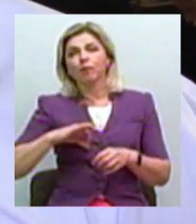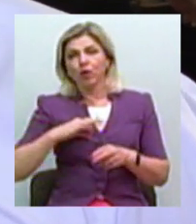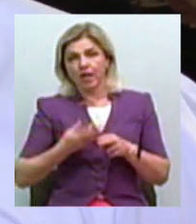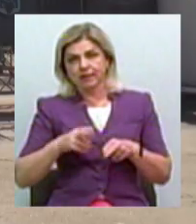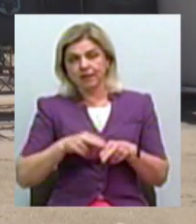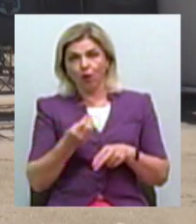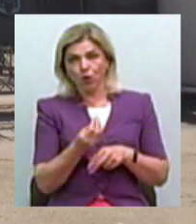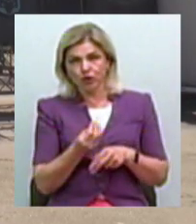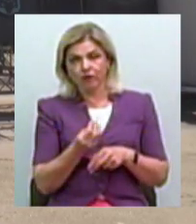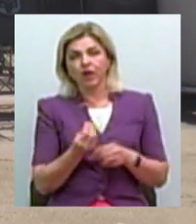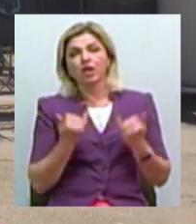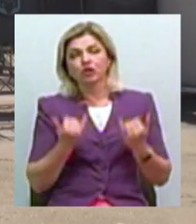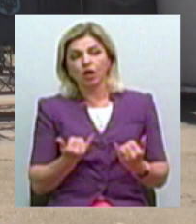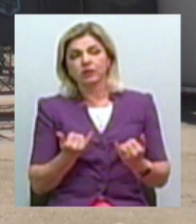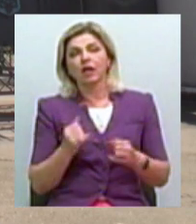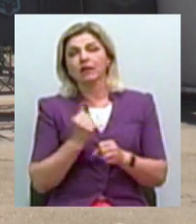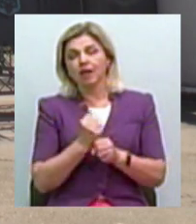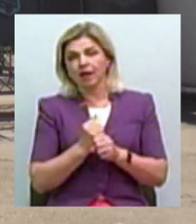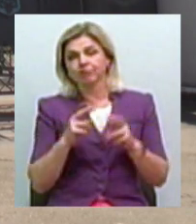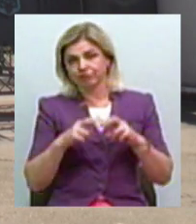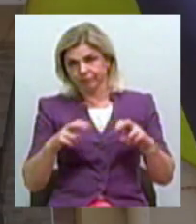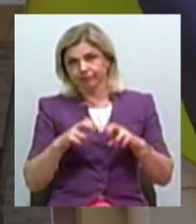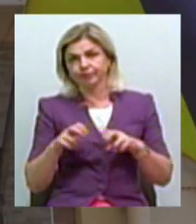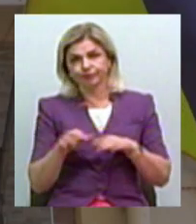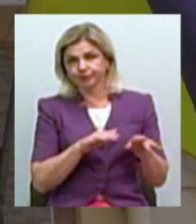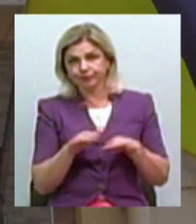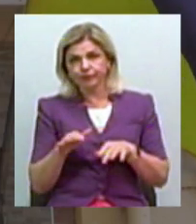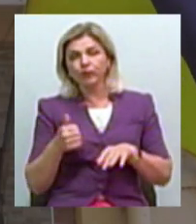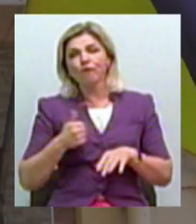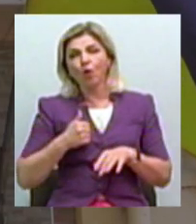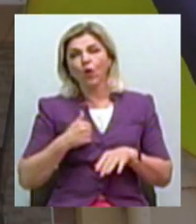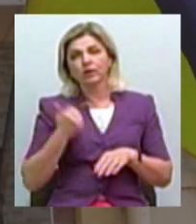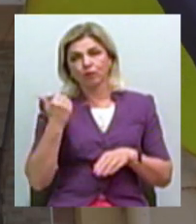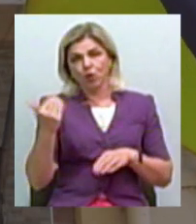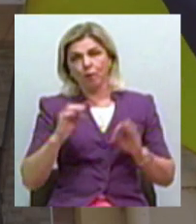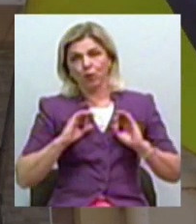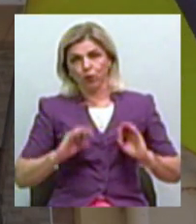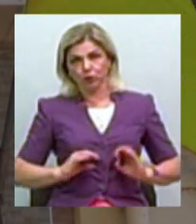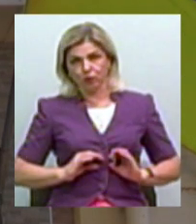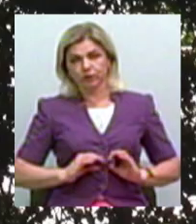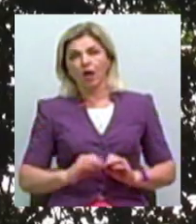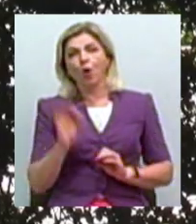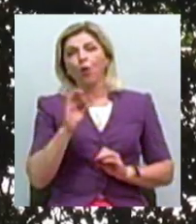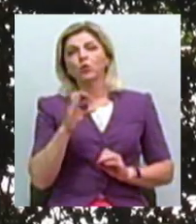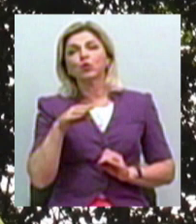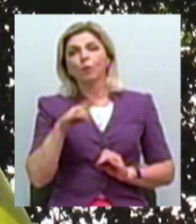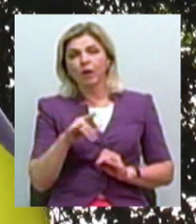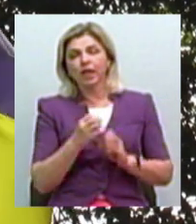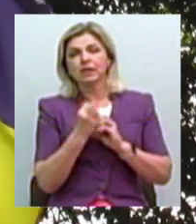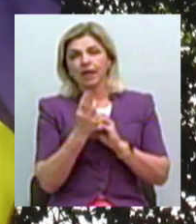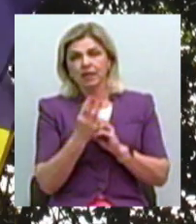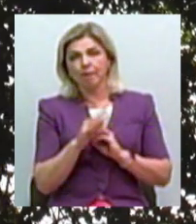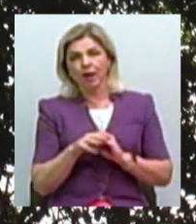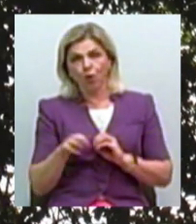коштів. В даний час проводяться слідчі дії військовою прокуратурою Миколаївського гарнізону. Про суми йдеться 13 мільйонів,